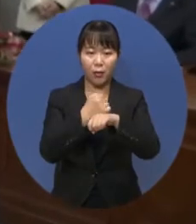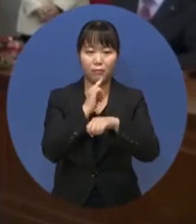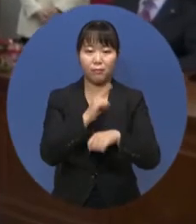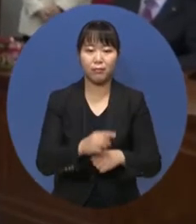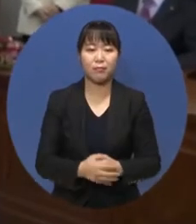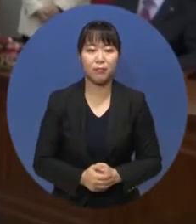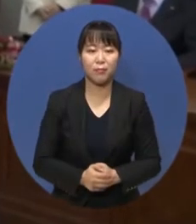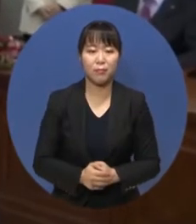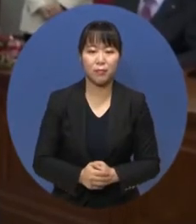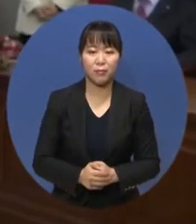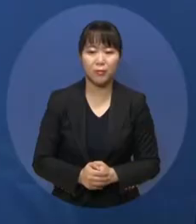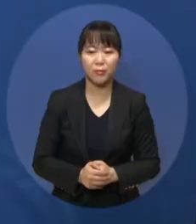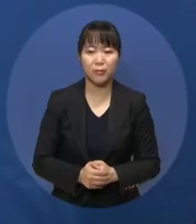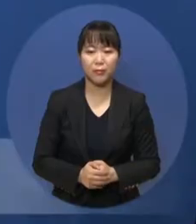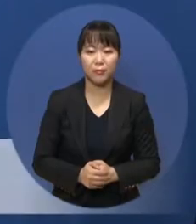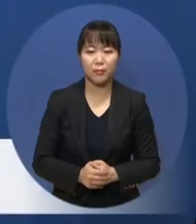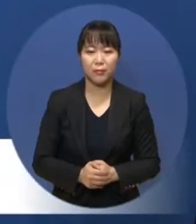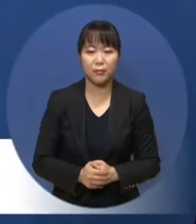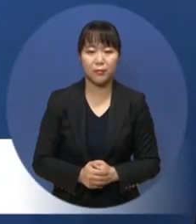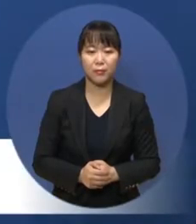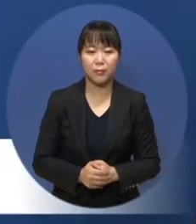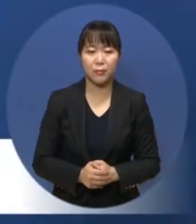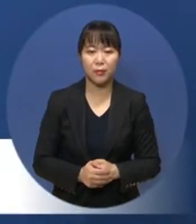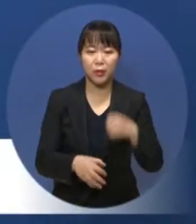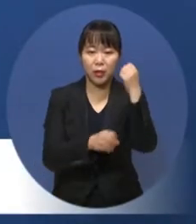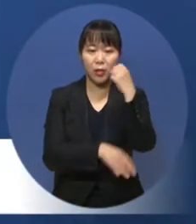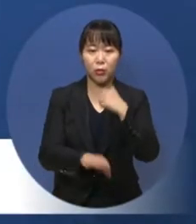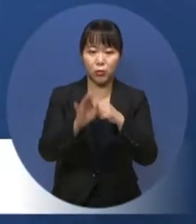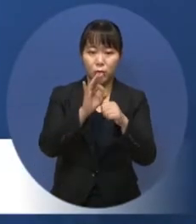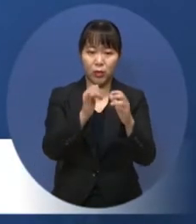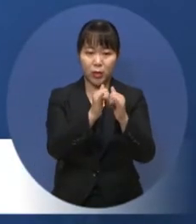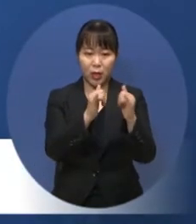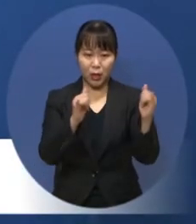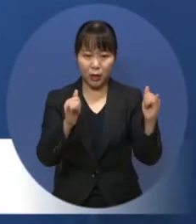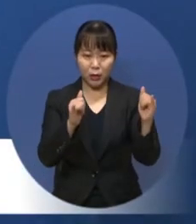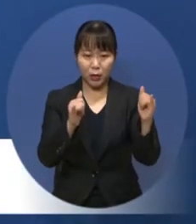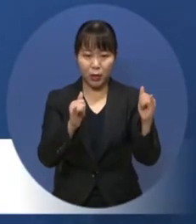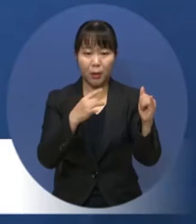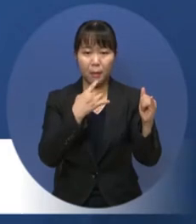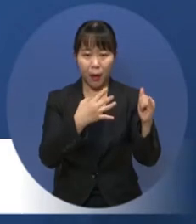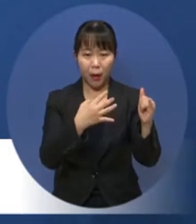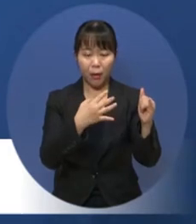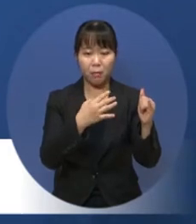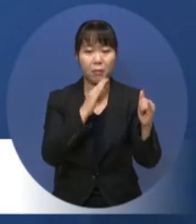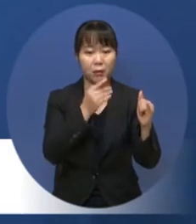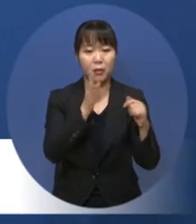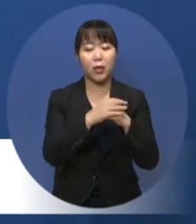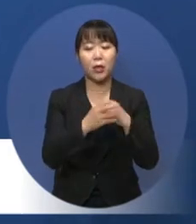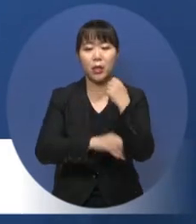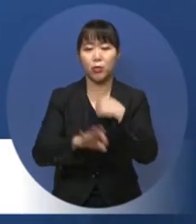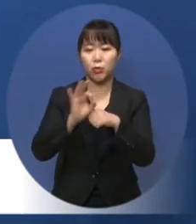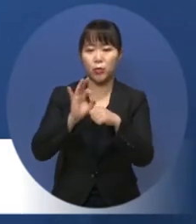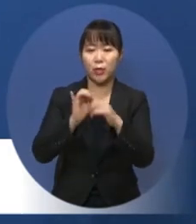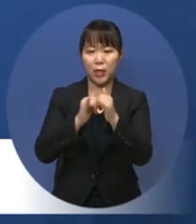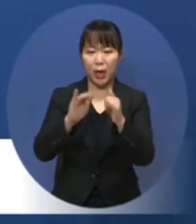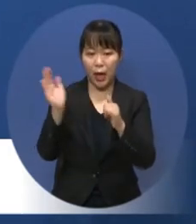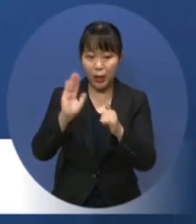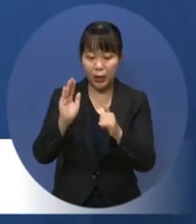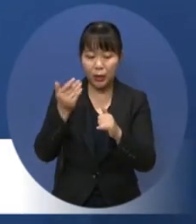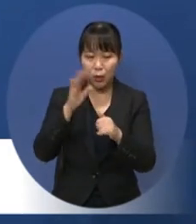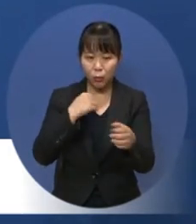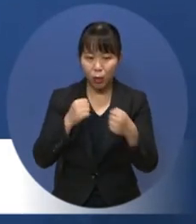밝혔습니다 만 기 토 수급자에게 많이 해당이 되는데 기 토투 갑자가 아냐 하더라도